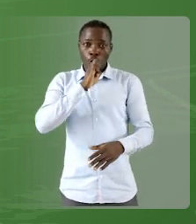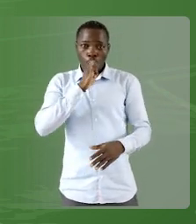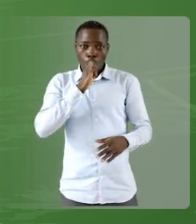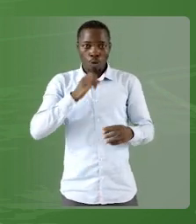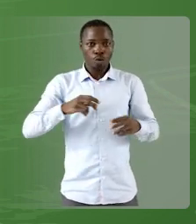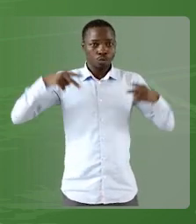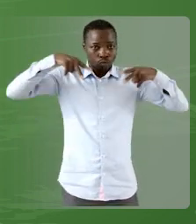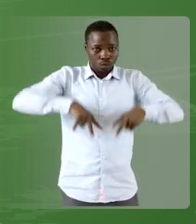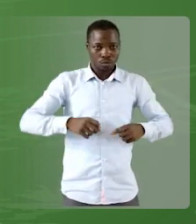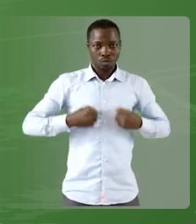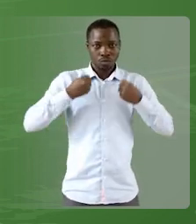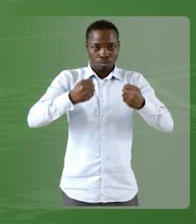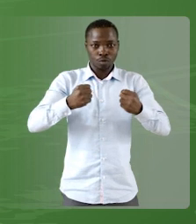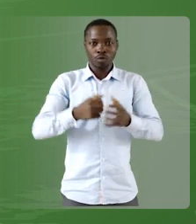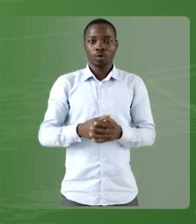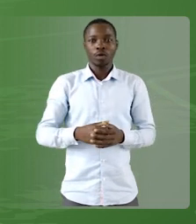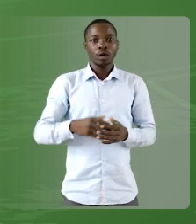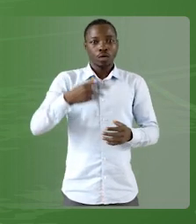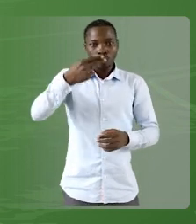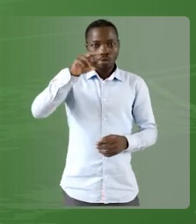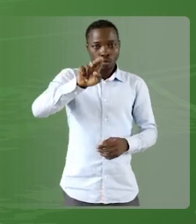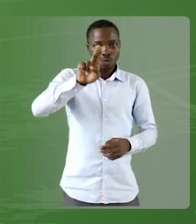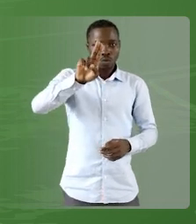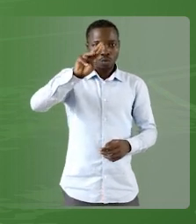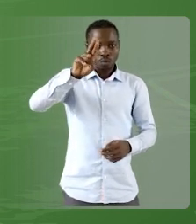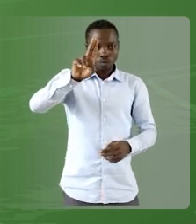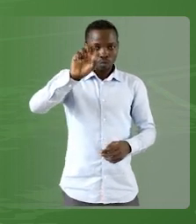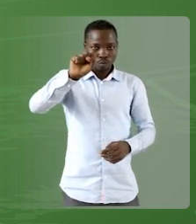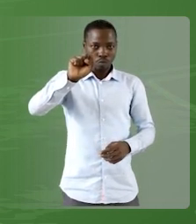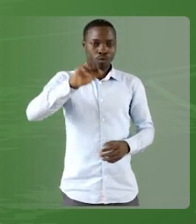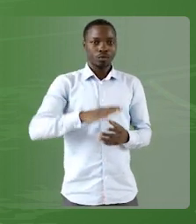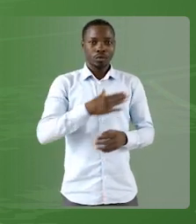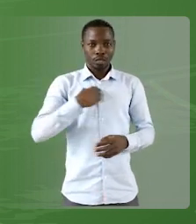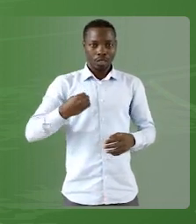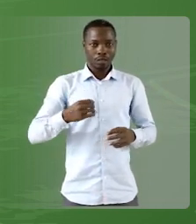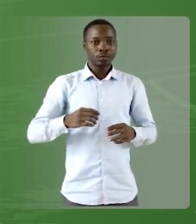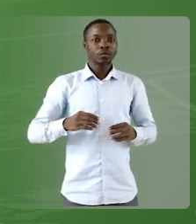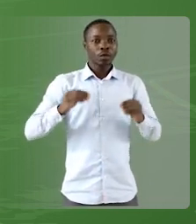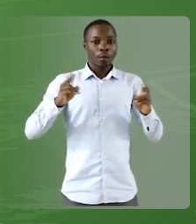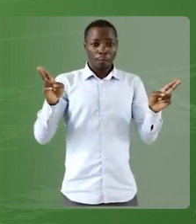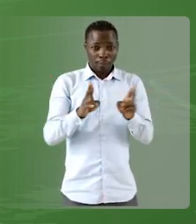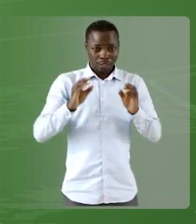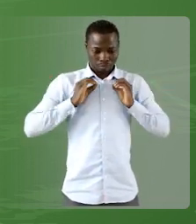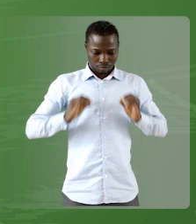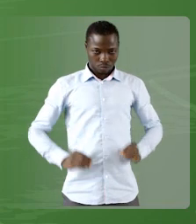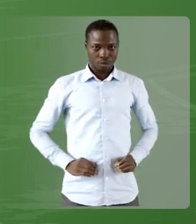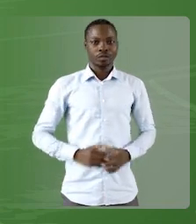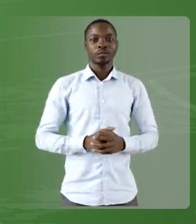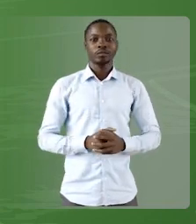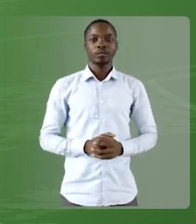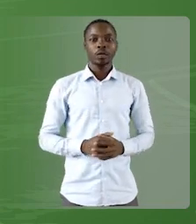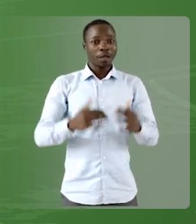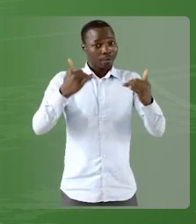minéraux, de l'humus, ainsi que des êtres vivants. Nous allons voir maintenant la